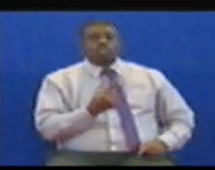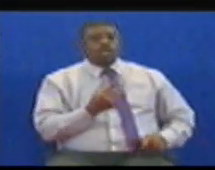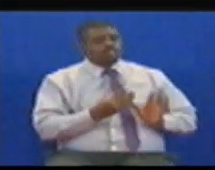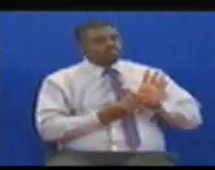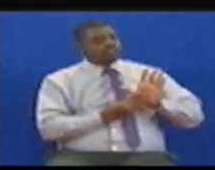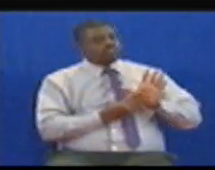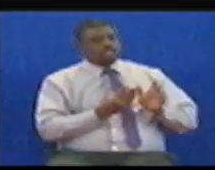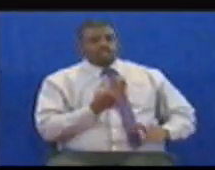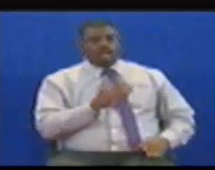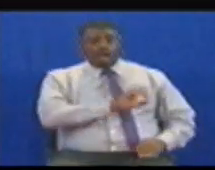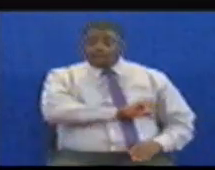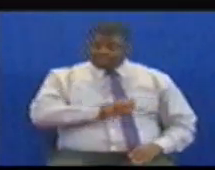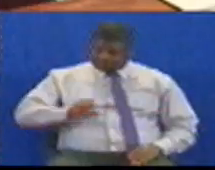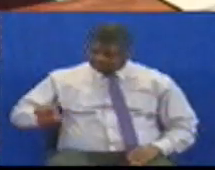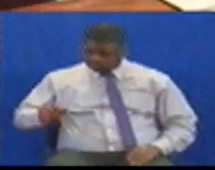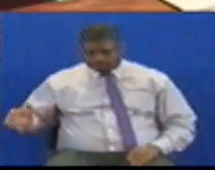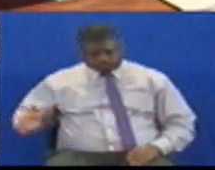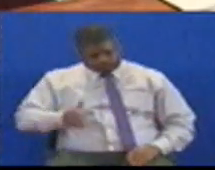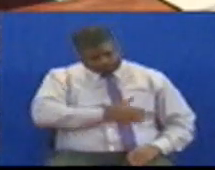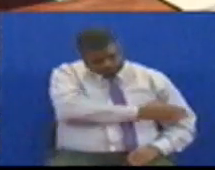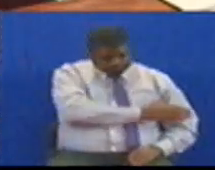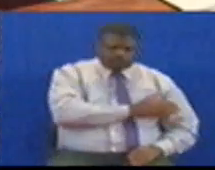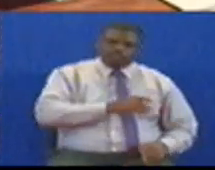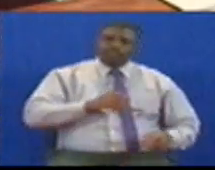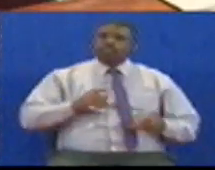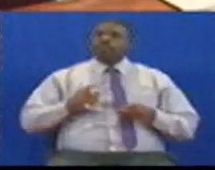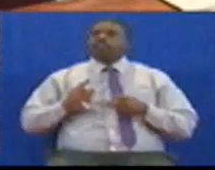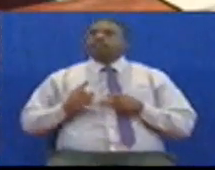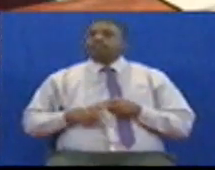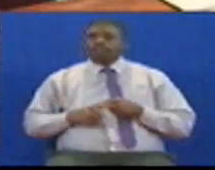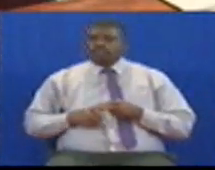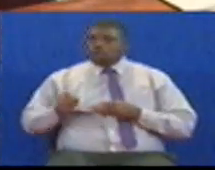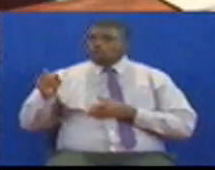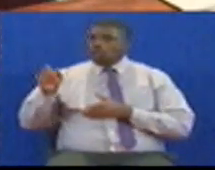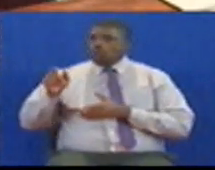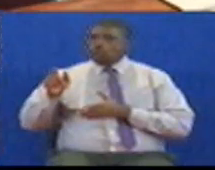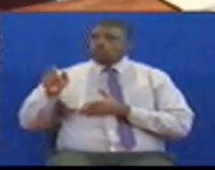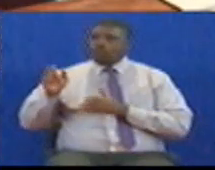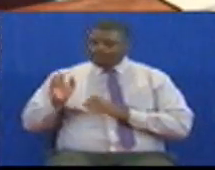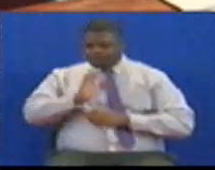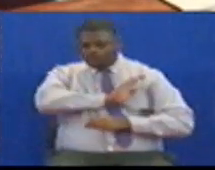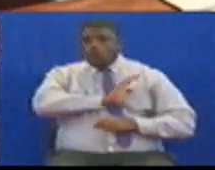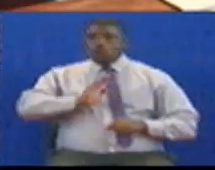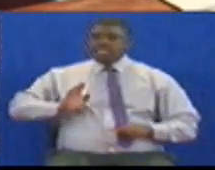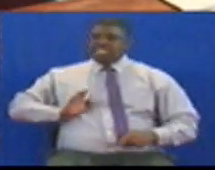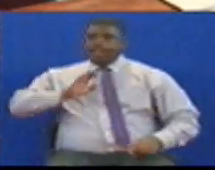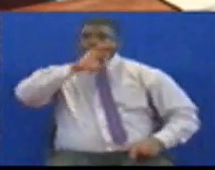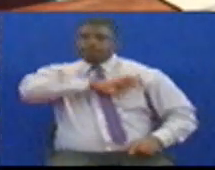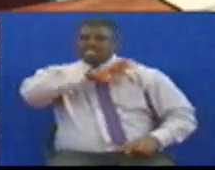5,231,094,000. Fungu 9, ofisi ya Rais Bodi ya Mishahara